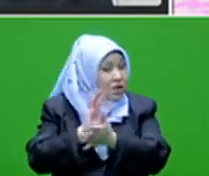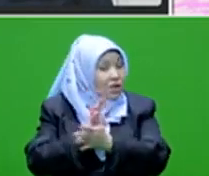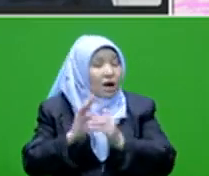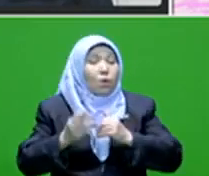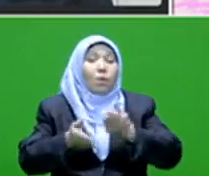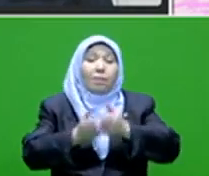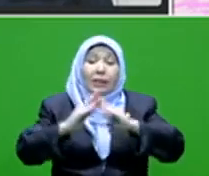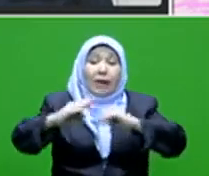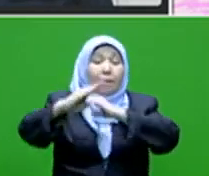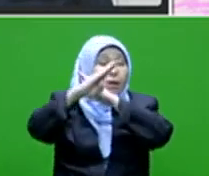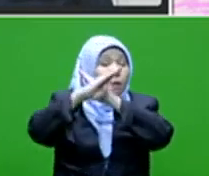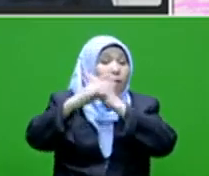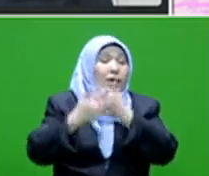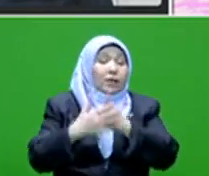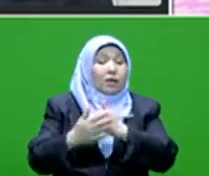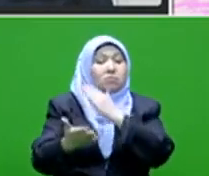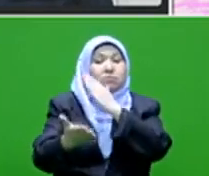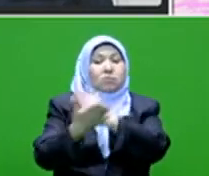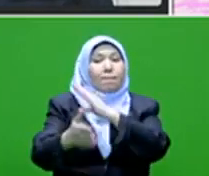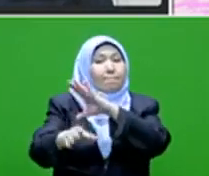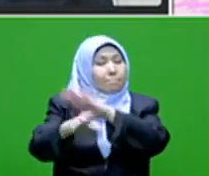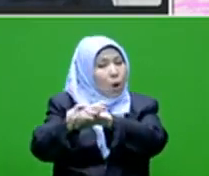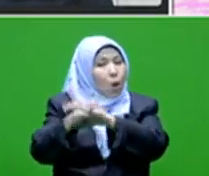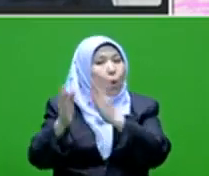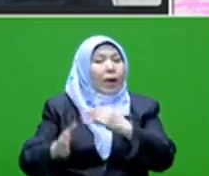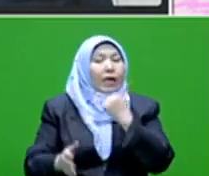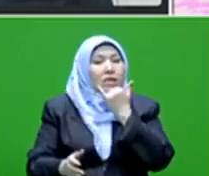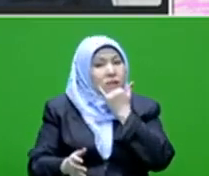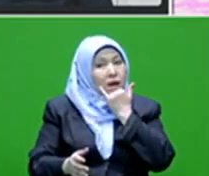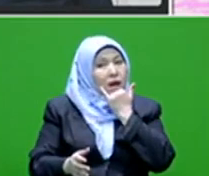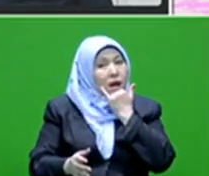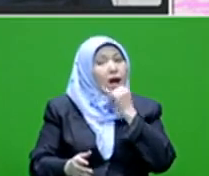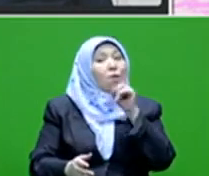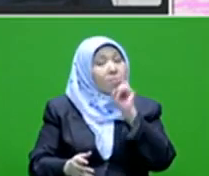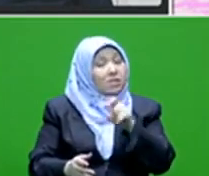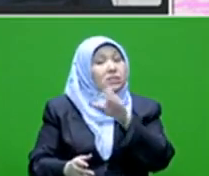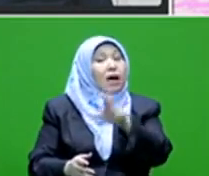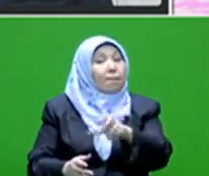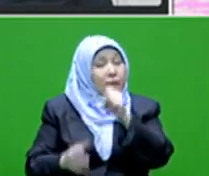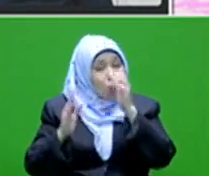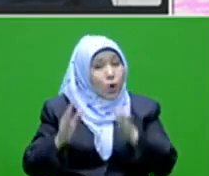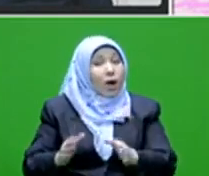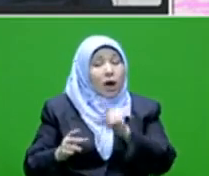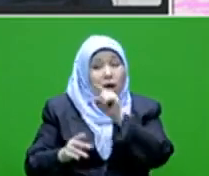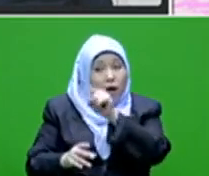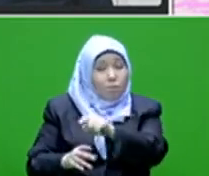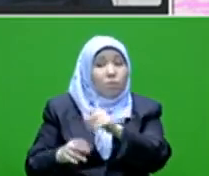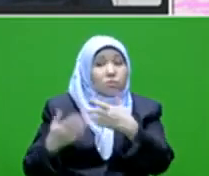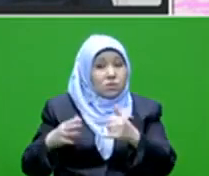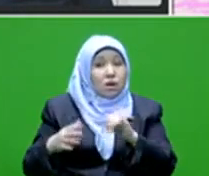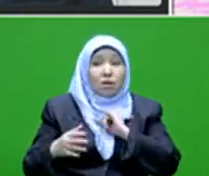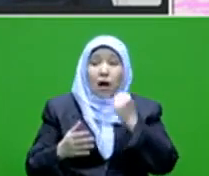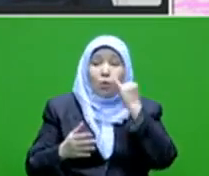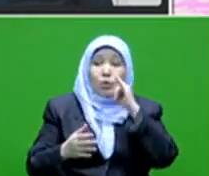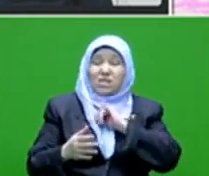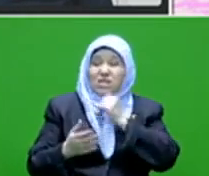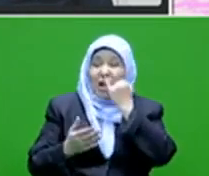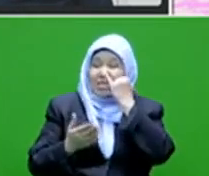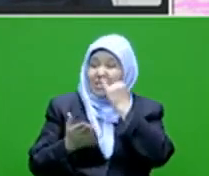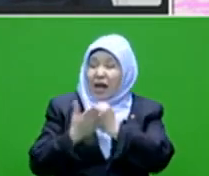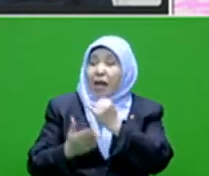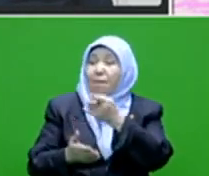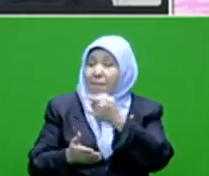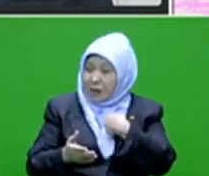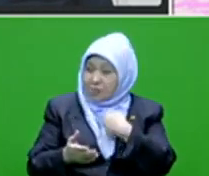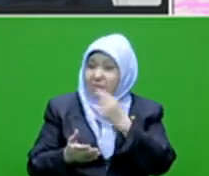lindung daripada Allah, tahan orang yang salah. Aku kena ambil orang yang kamu dah, kalau tidak aku zalim dengan orang. Maknanya kami